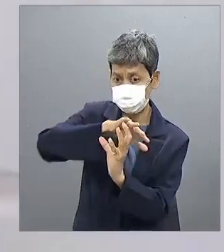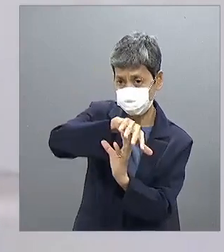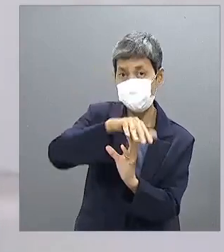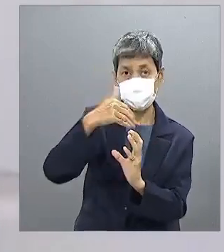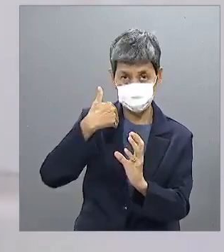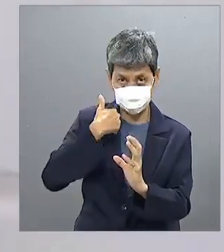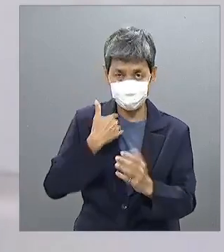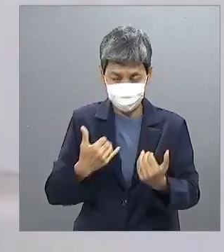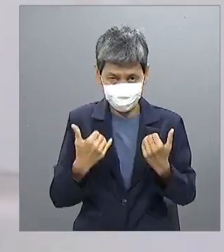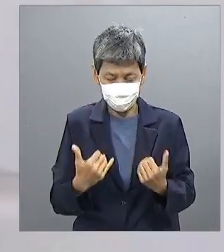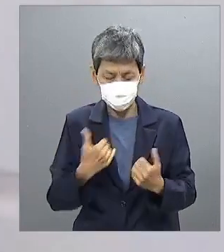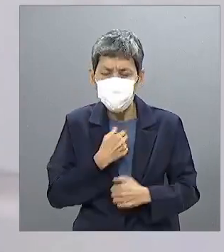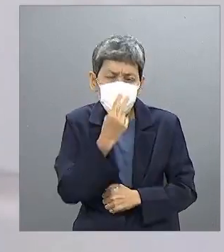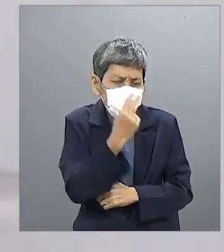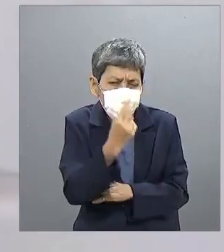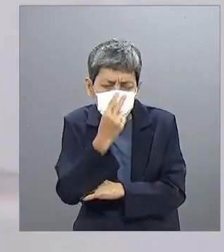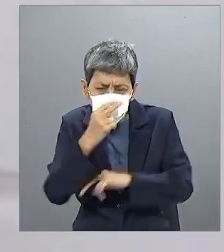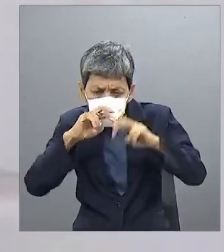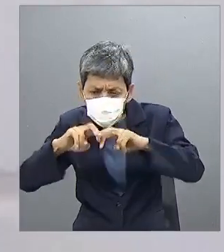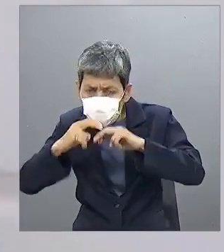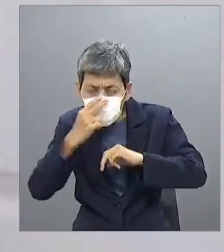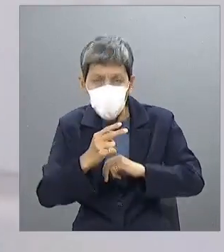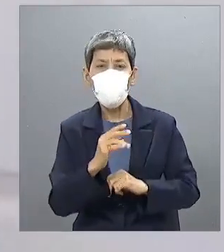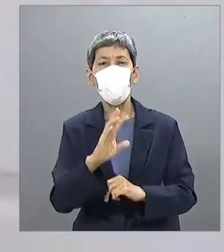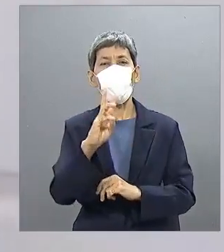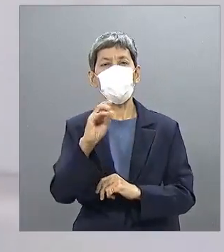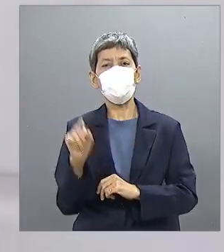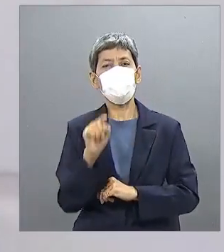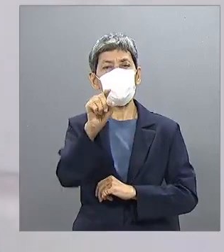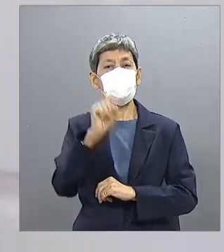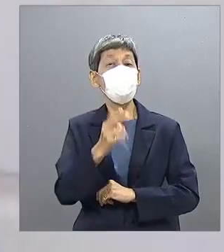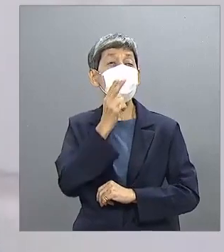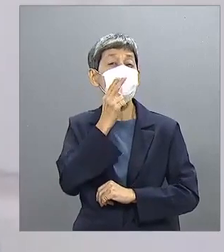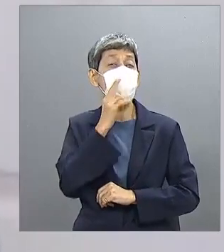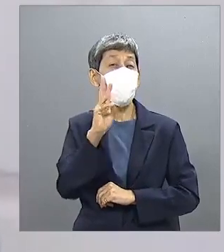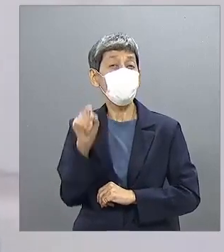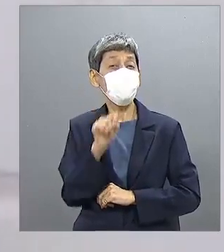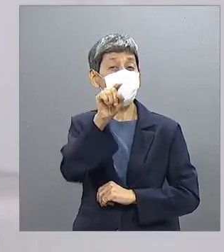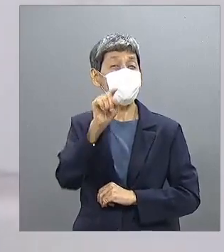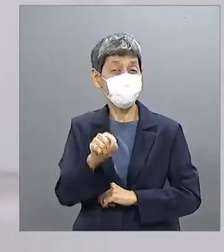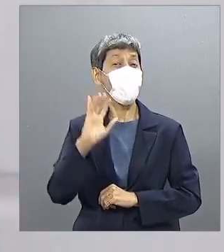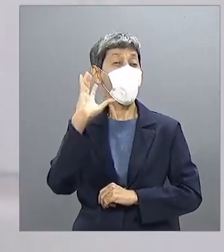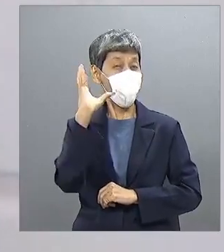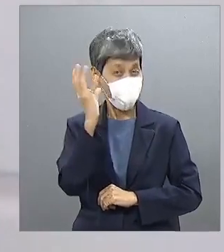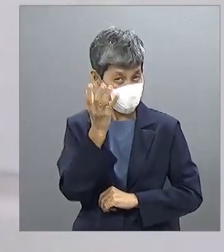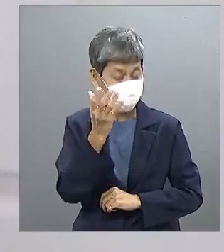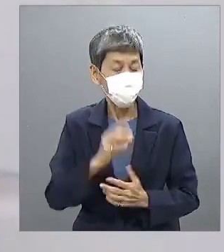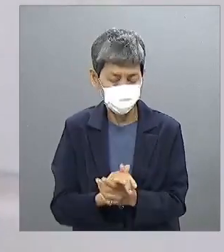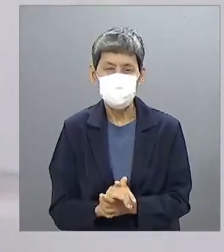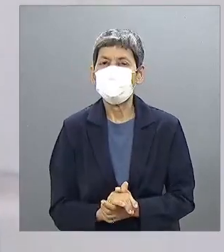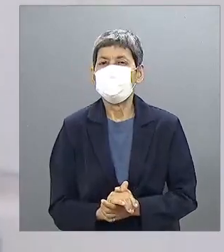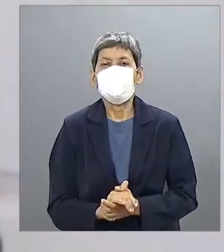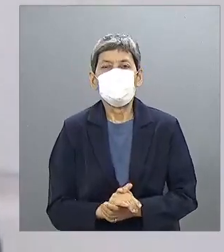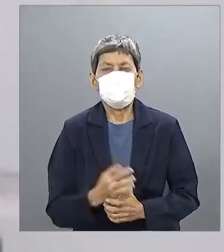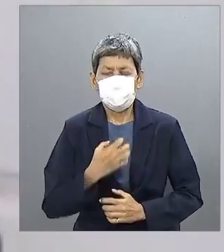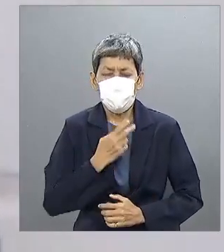ที่เอ่อสำรวจนะครับก็คนพบว่า 60%นะครับคนที่สุดเปอร์เซ็นต์สูบบุหรี่ทั่วโลกเนี่ยมีความต้องการที่จะเลิกบุหรี่